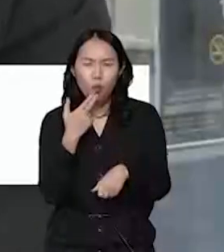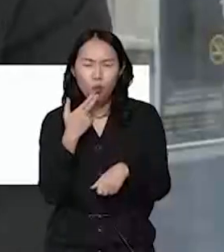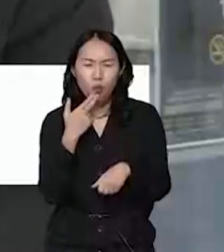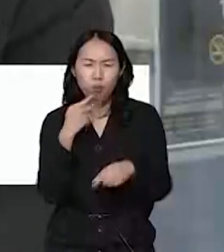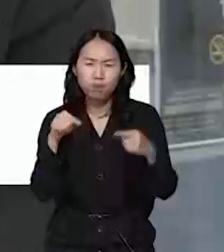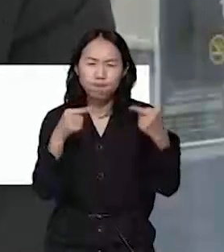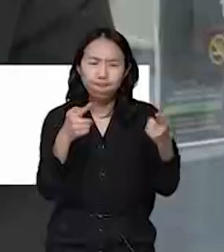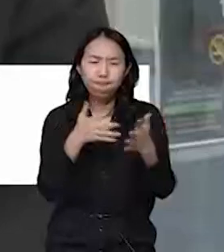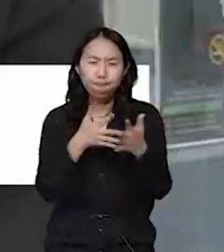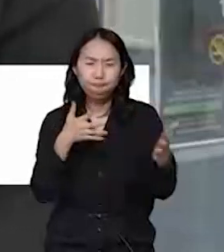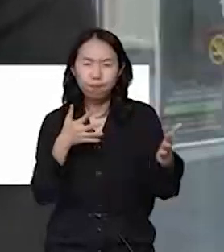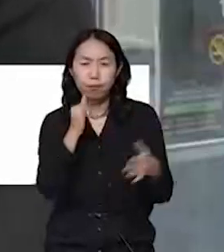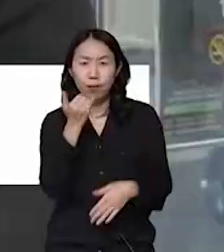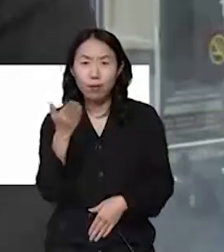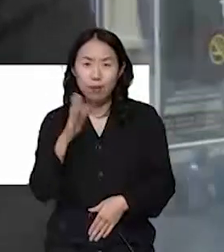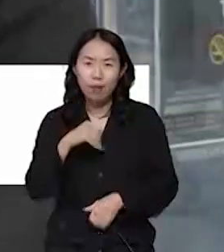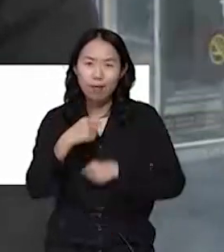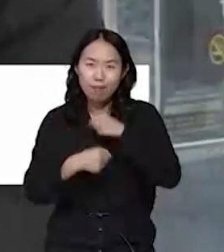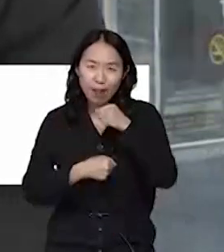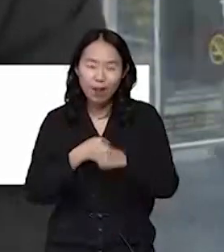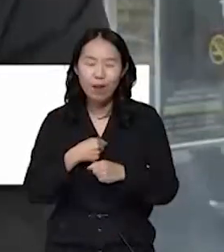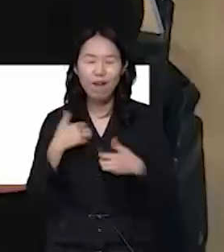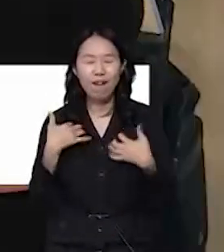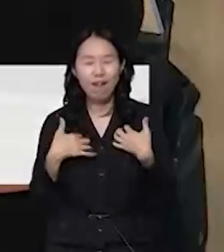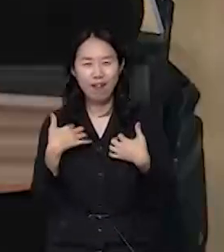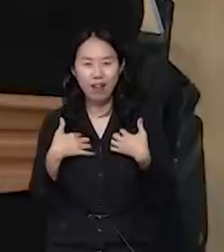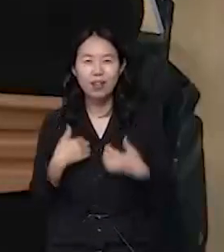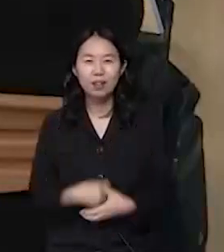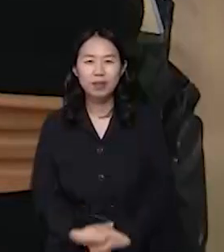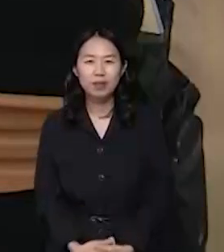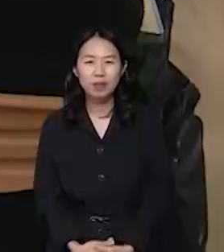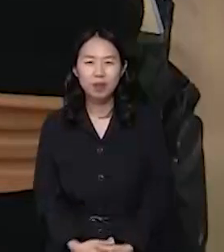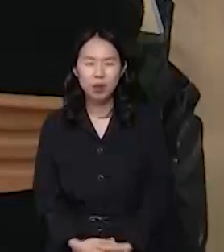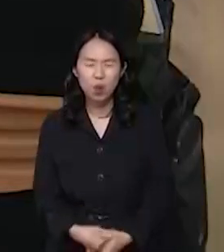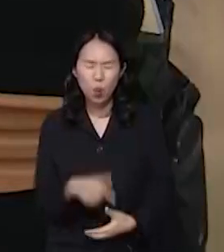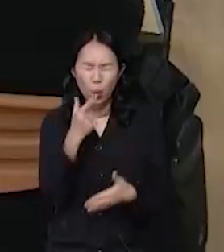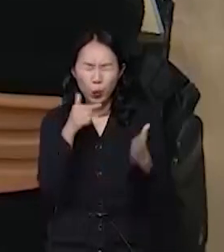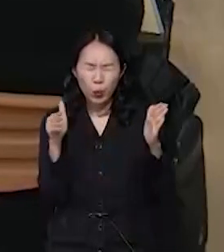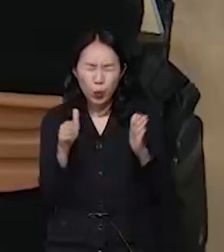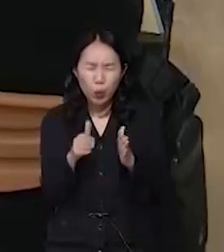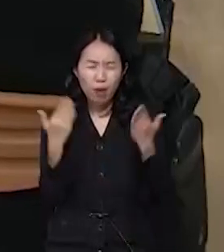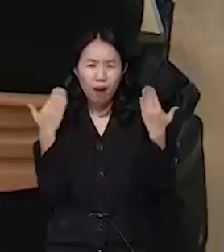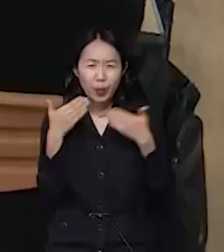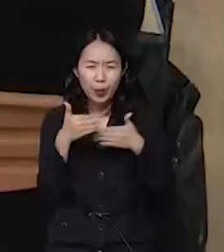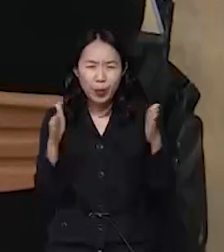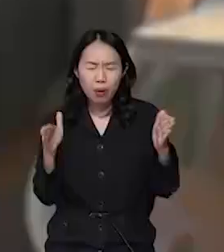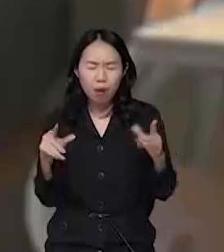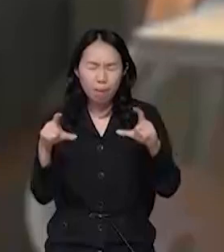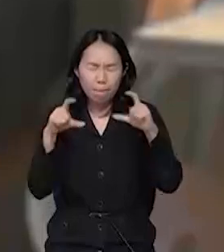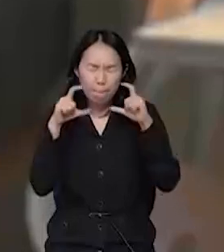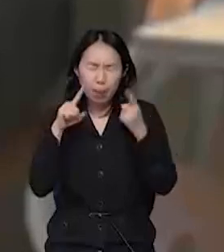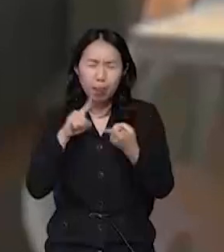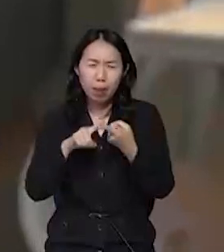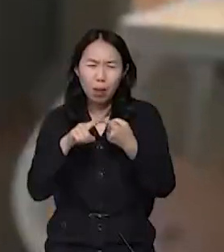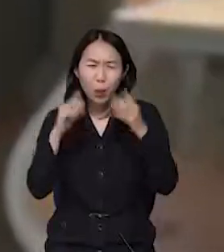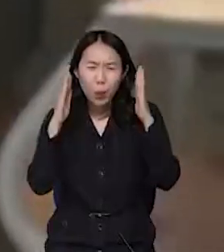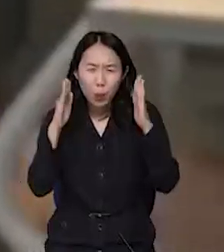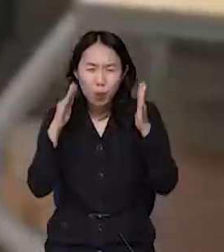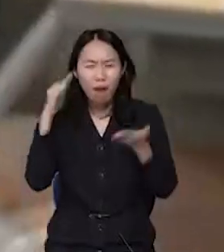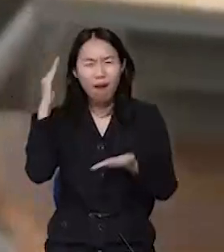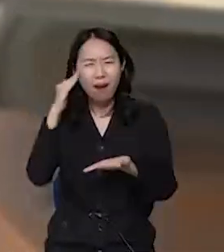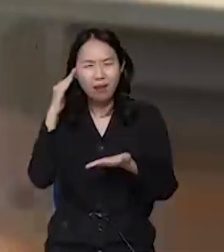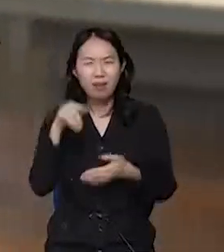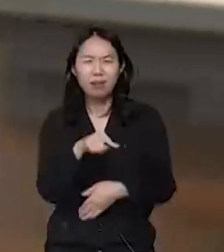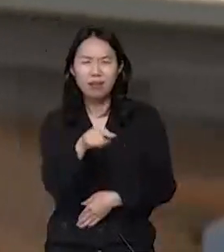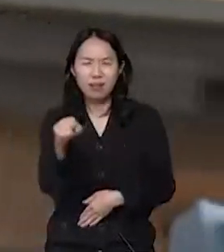많았었는데 다시 쉽게 들어올 수 있을 것 같아서 좋은 것 같아요. 좁은 교실에서 마스크를 쓴 채 공부해야 했던 학생들